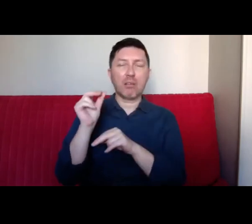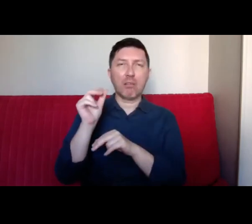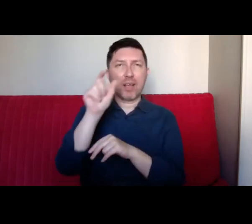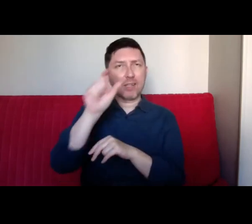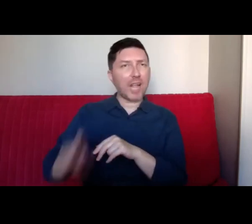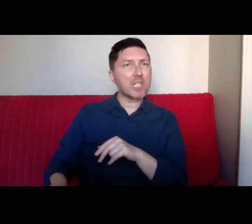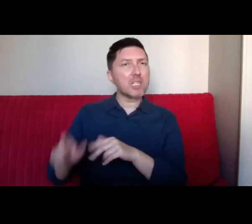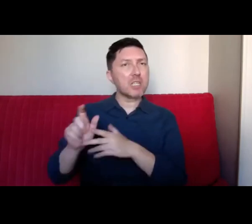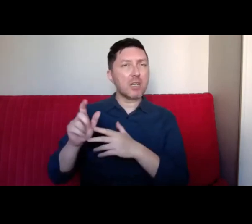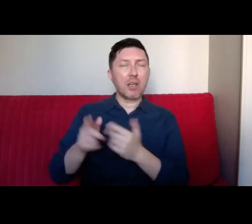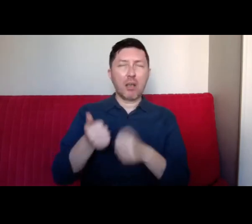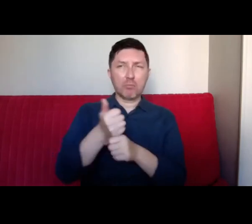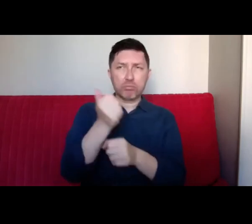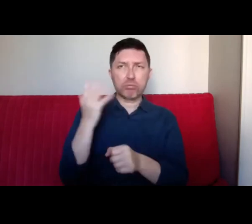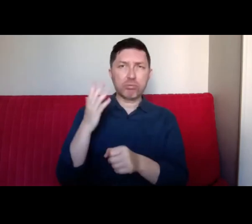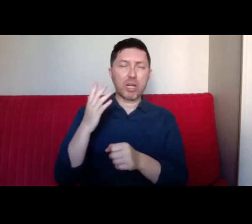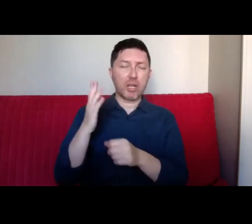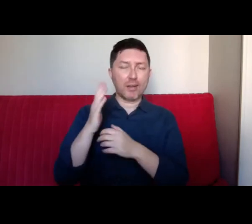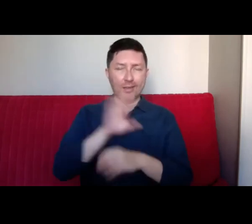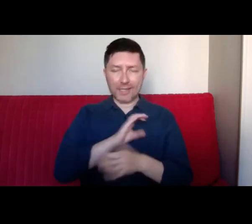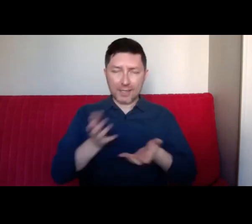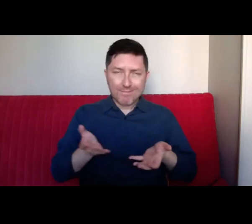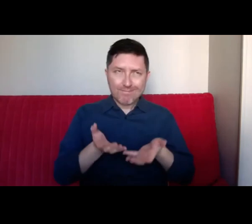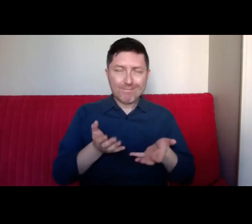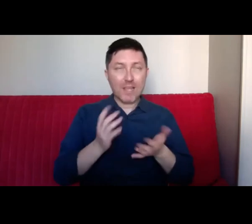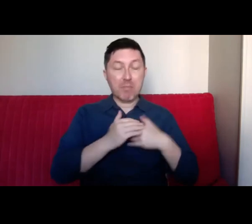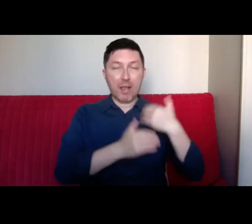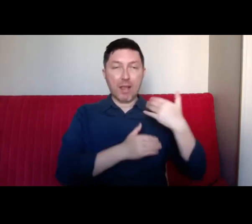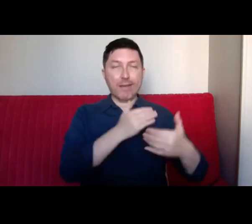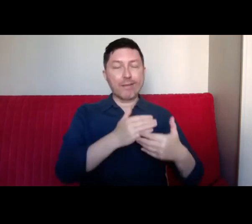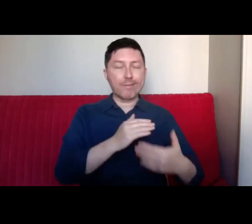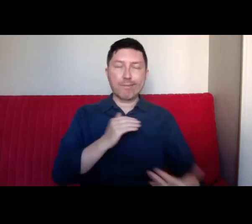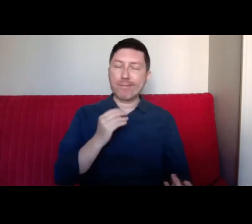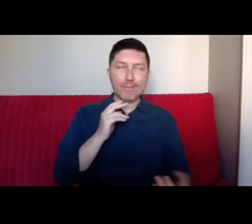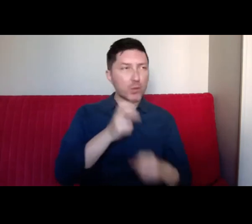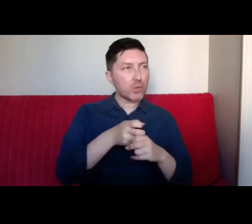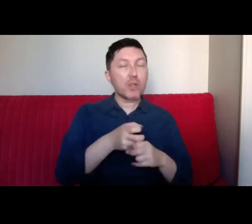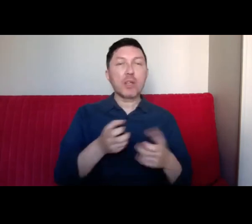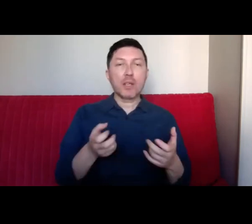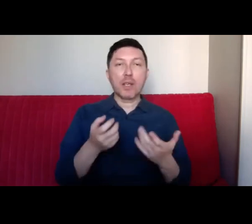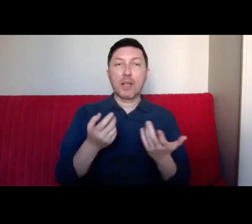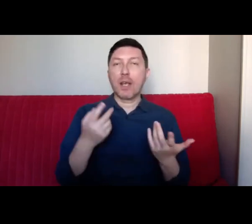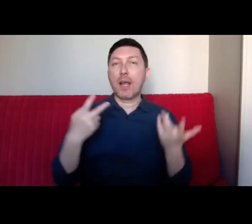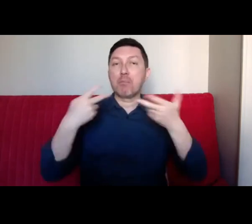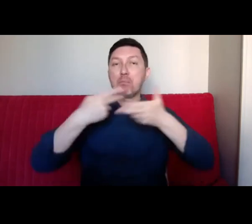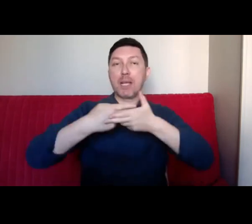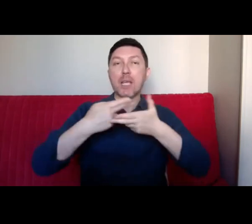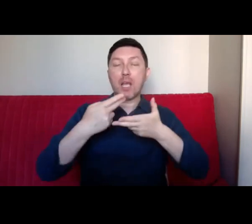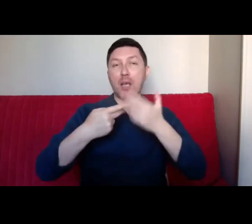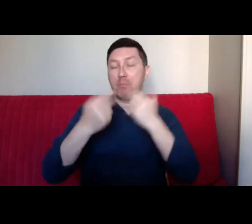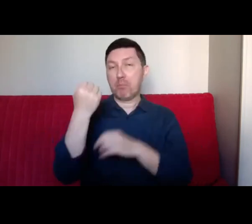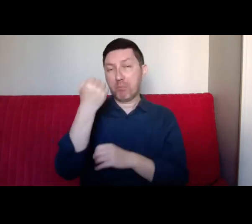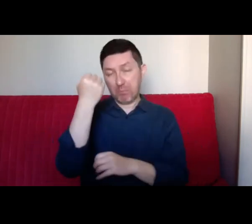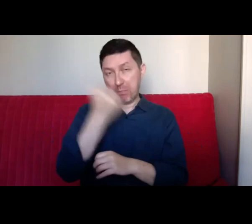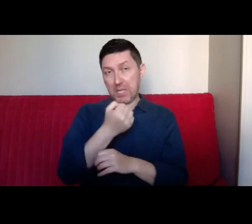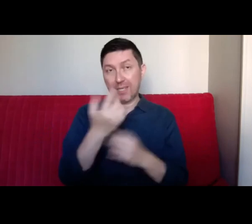années, mais ça n'avance pas. Quand on voit, pour nous, une des principales barrières, c'est la barrière de la perception, du stigma, de la